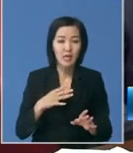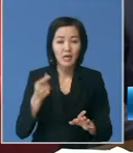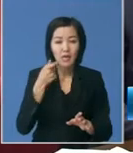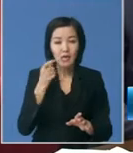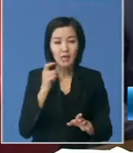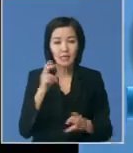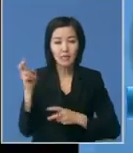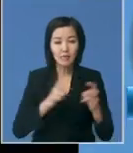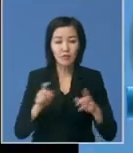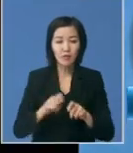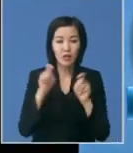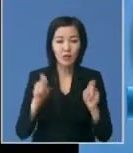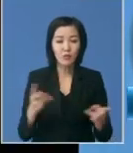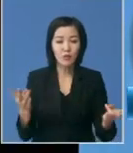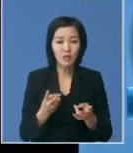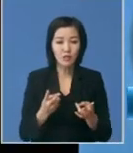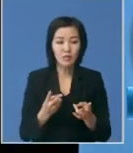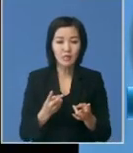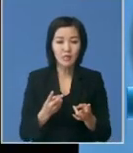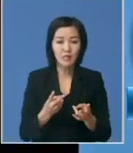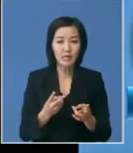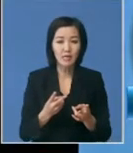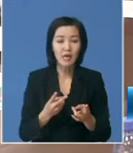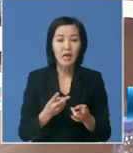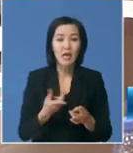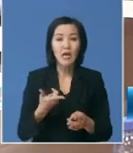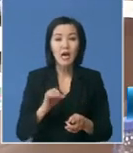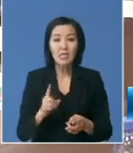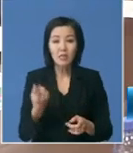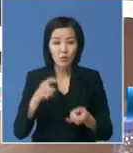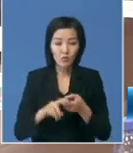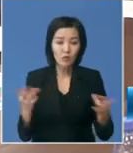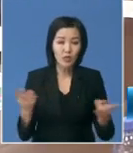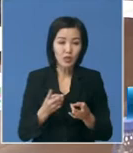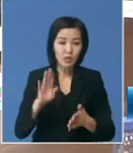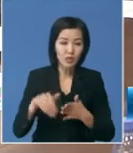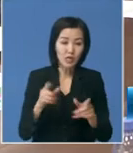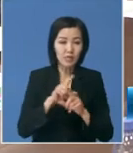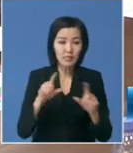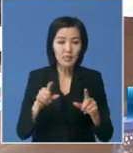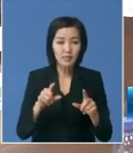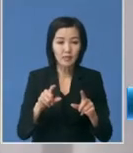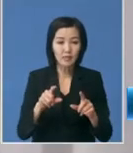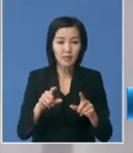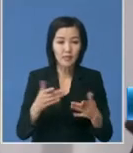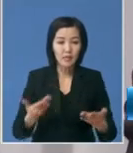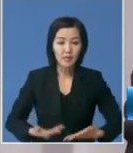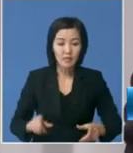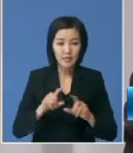шығынды азайтуға болады, дейді. Бұл ауданда да жөндеуді қажетсінетін жаңадан салуға тиісті әлеуметтік нысандар бар.